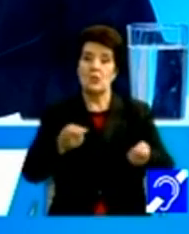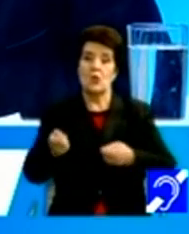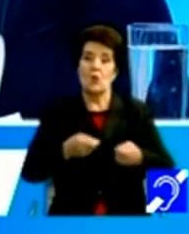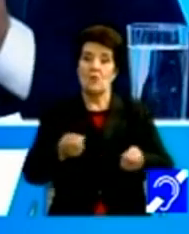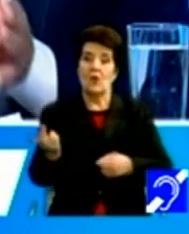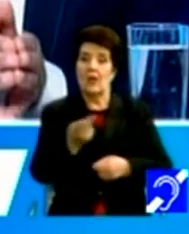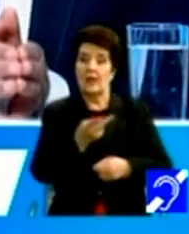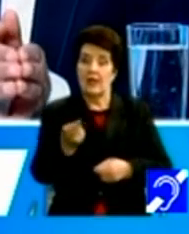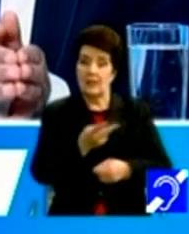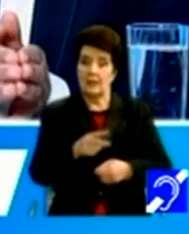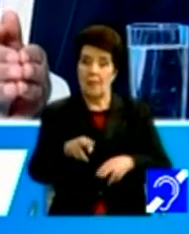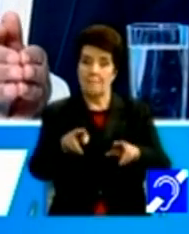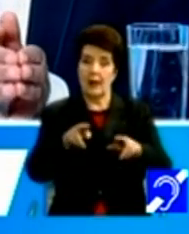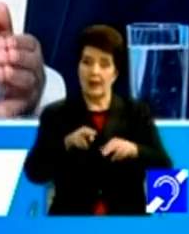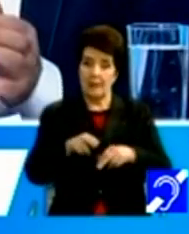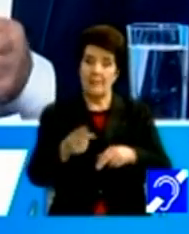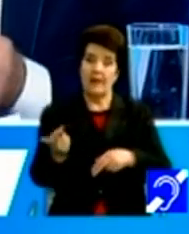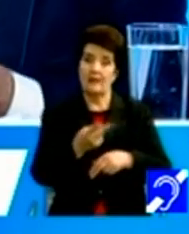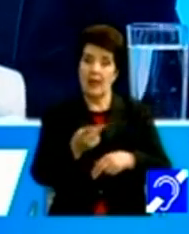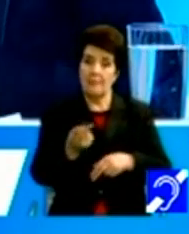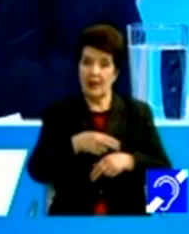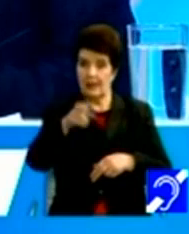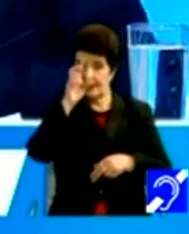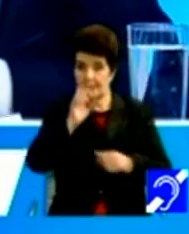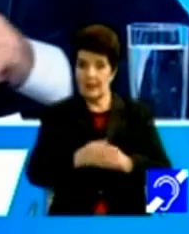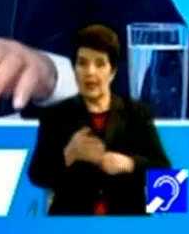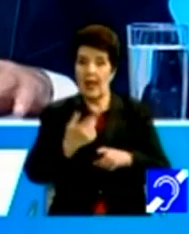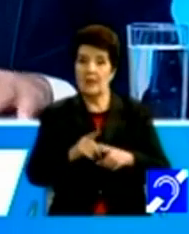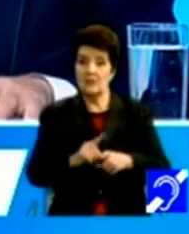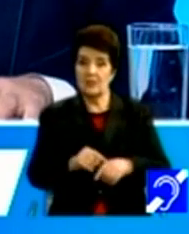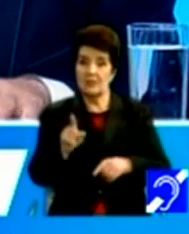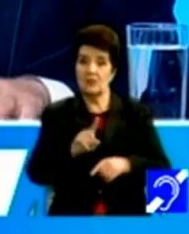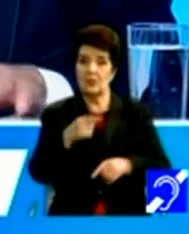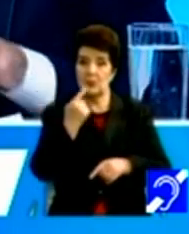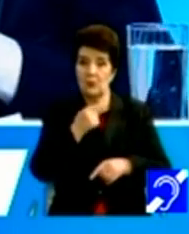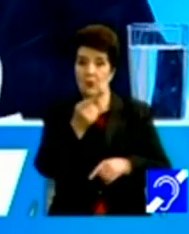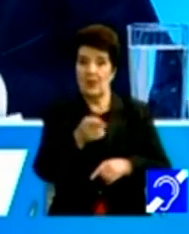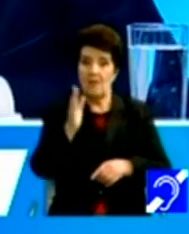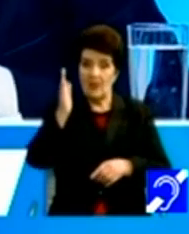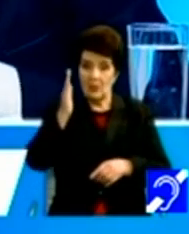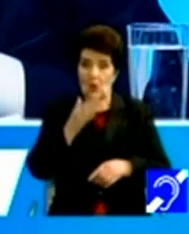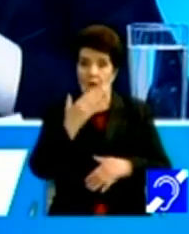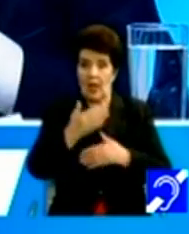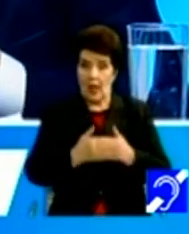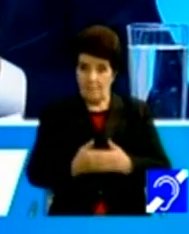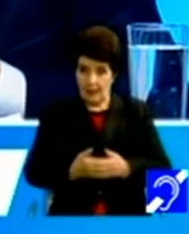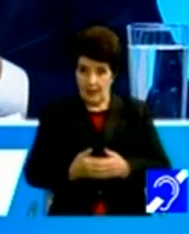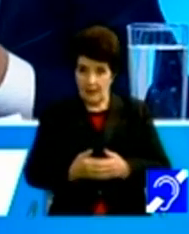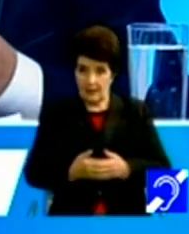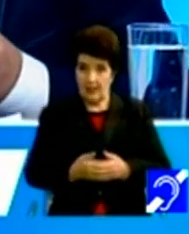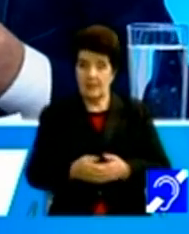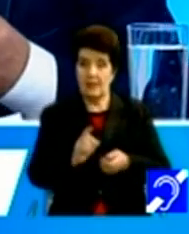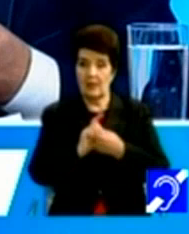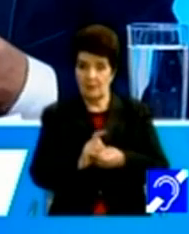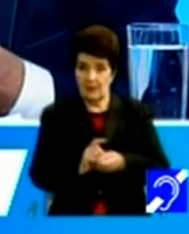ambelor țări, între parlamentele ambelor țări. Eu cred că iată ceea ce spuneți dumneavoastră în viitorul apropiat, noi aici trebuie să luptăm